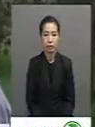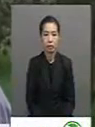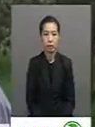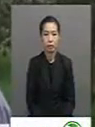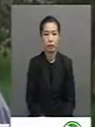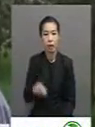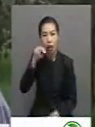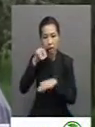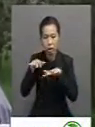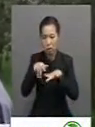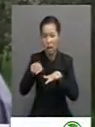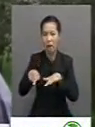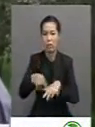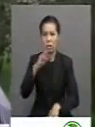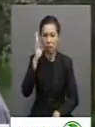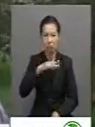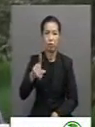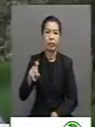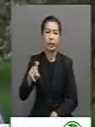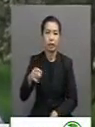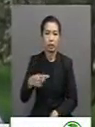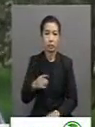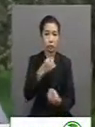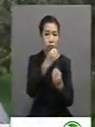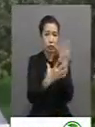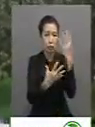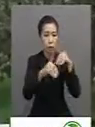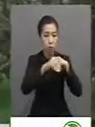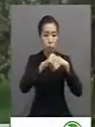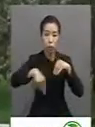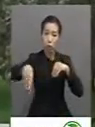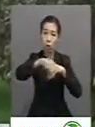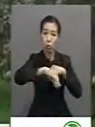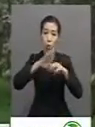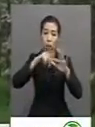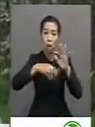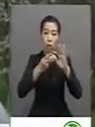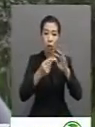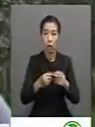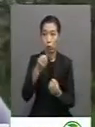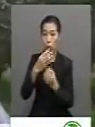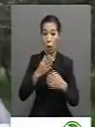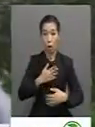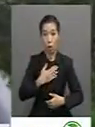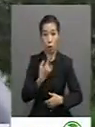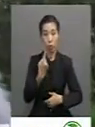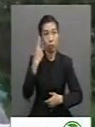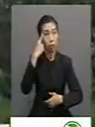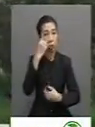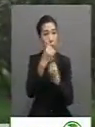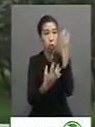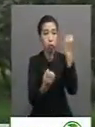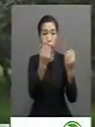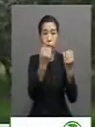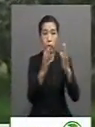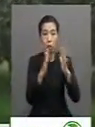มันเสียอ่ะ น้ำเสีย ทำให้เสีย พี่ปลูกไว้สวนนี่กี่ไร่ตอนนี้กี่สิบไร่ตอนน ู้นโอ้เฉพาะเราคนเดียวมันไม่ใช่อ่ะมันเย